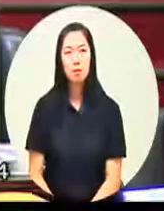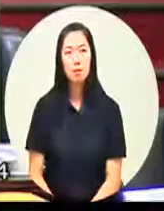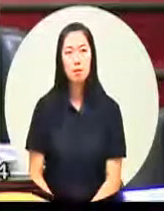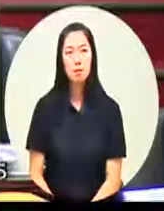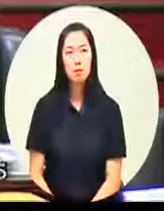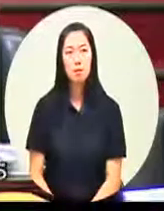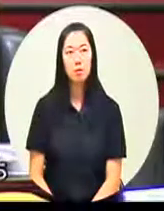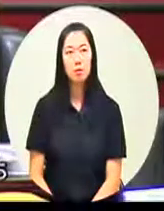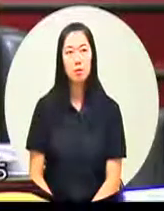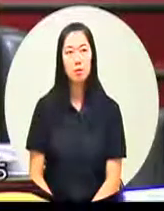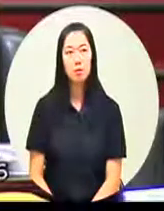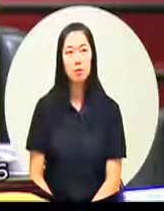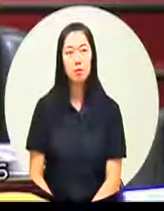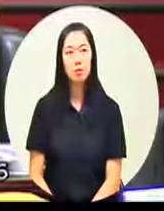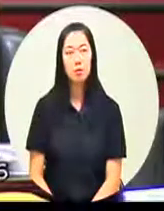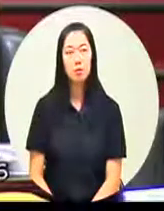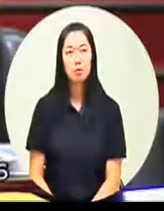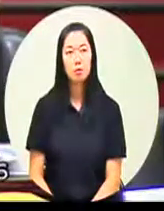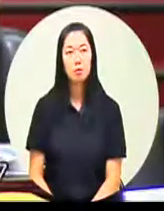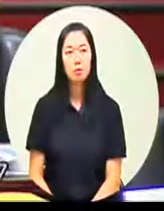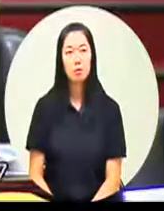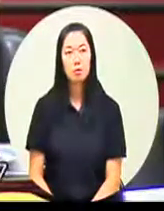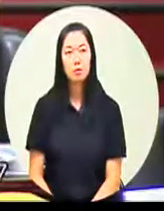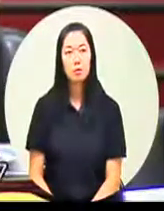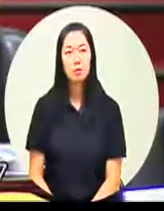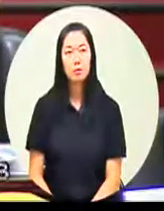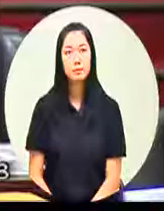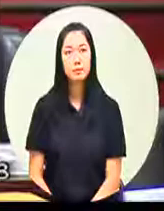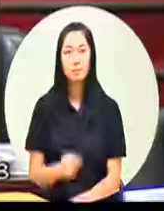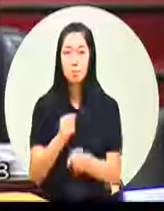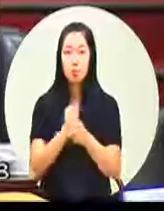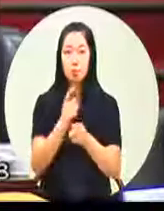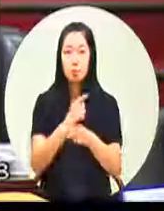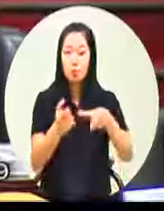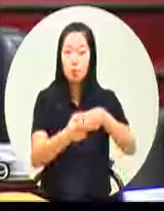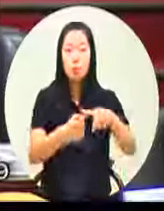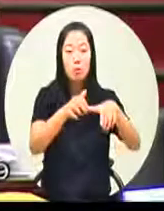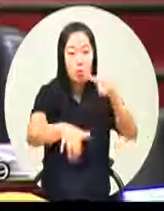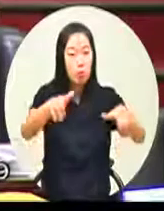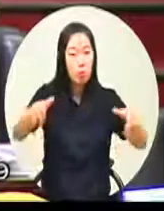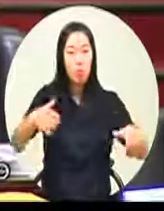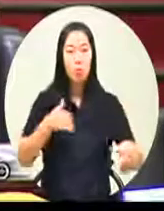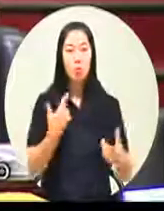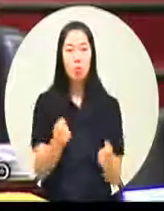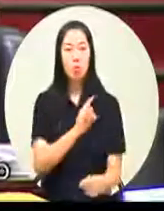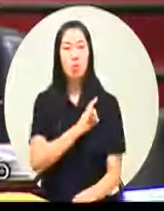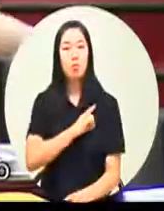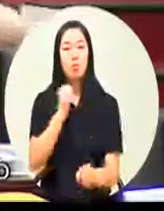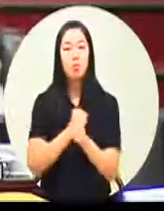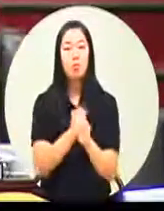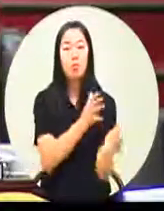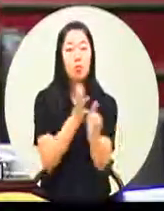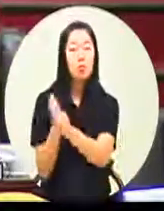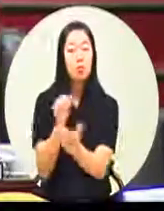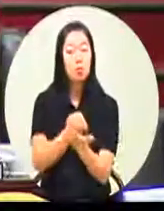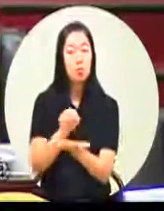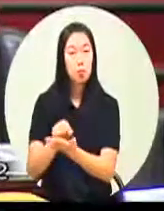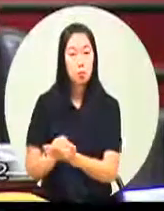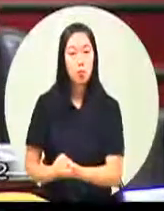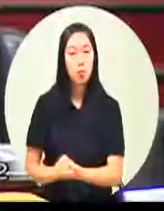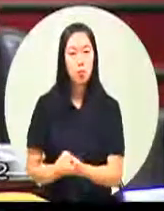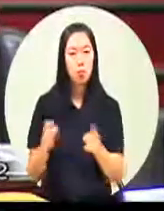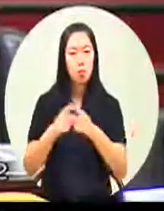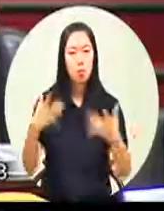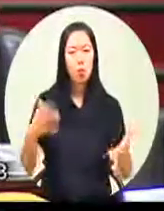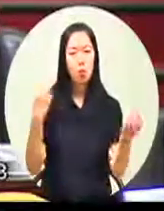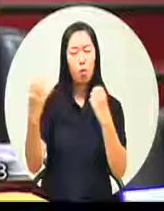续做 投入，或者是好，做公投的事情，我自己来做民调，因为我很多人在跟我